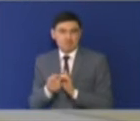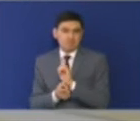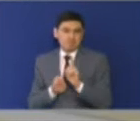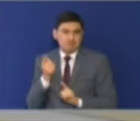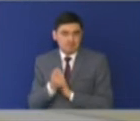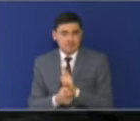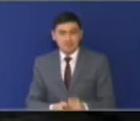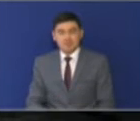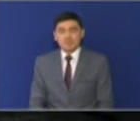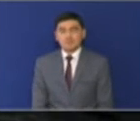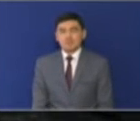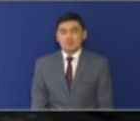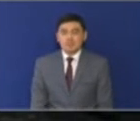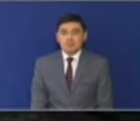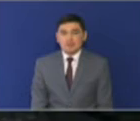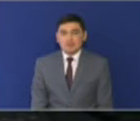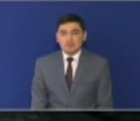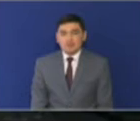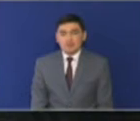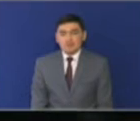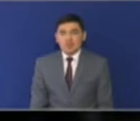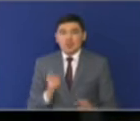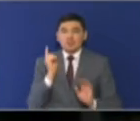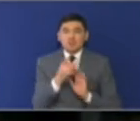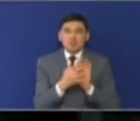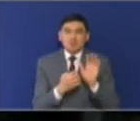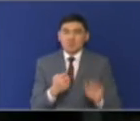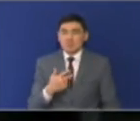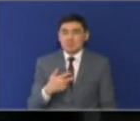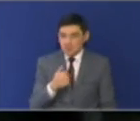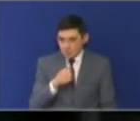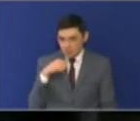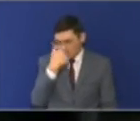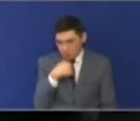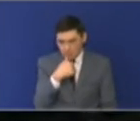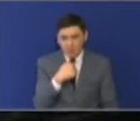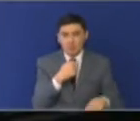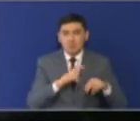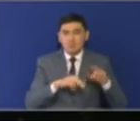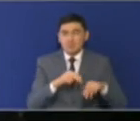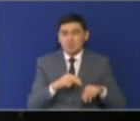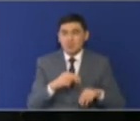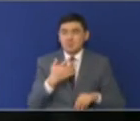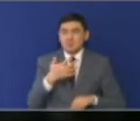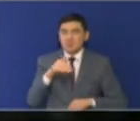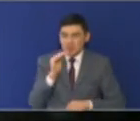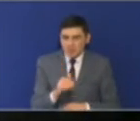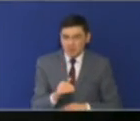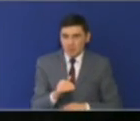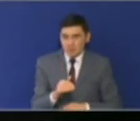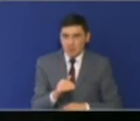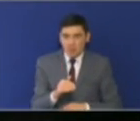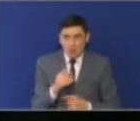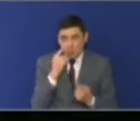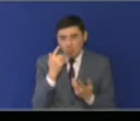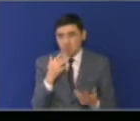возможности. По некоторым данным, в 1930 году число строителей достигло 50 тысяч. Большинство из них